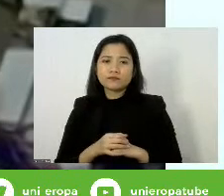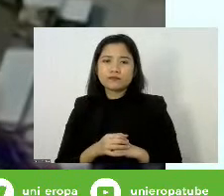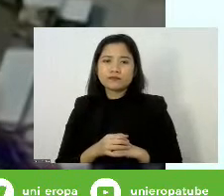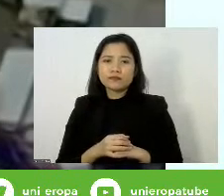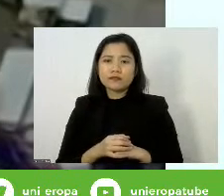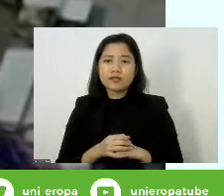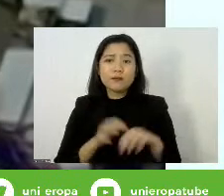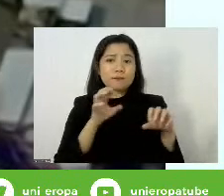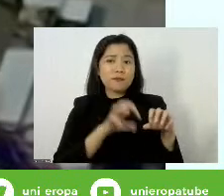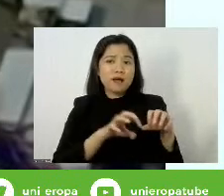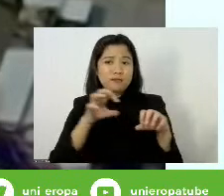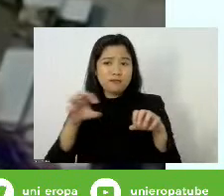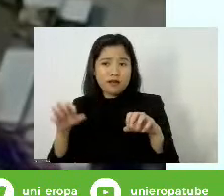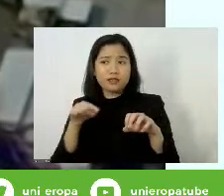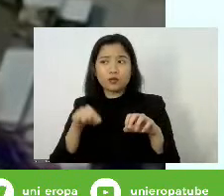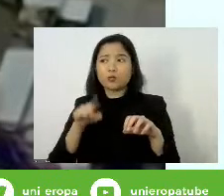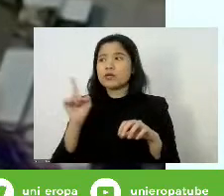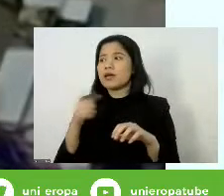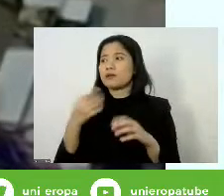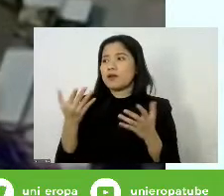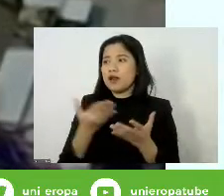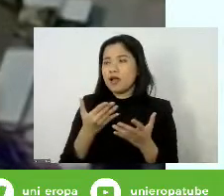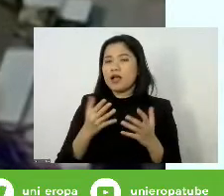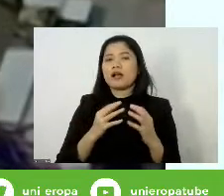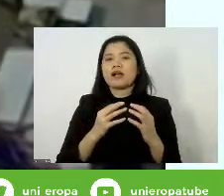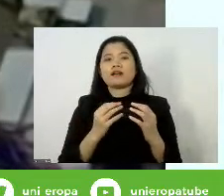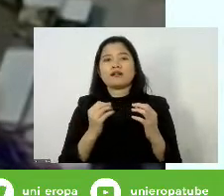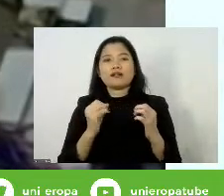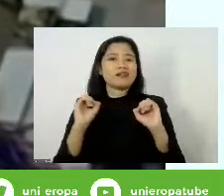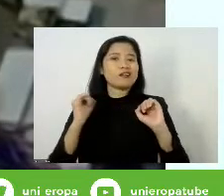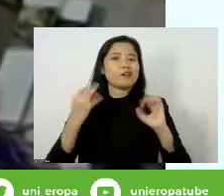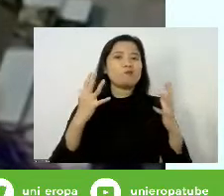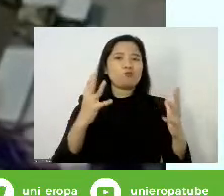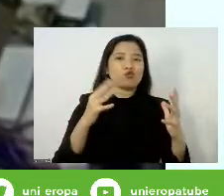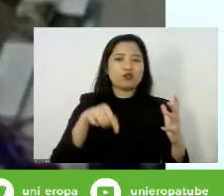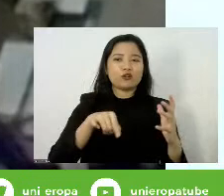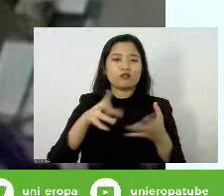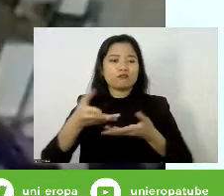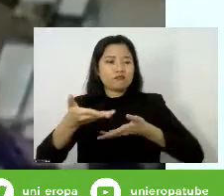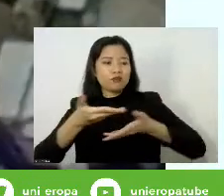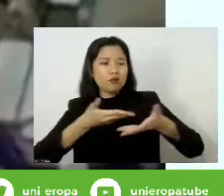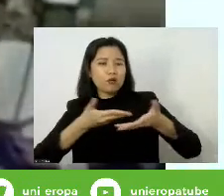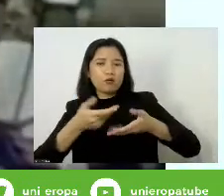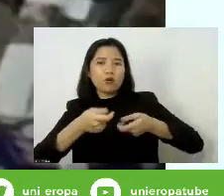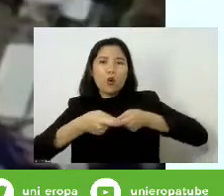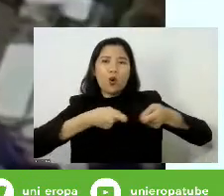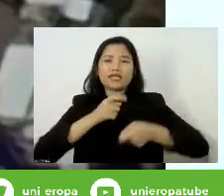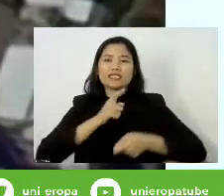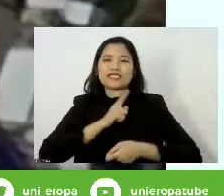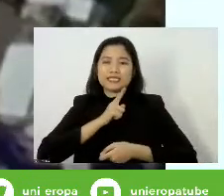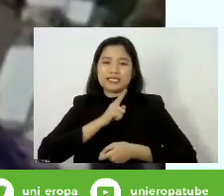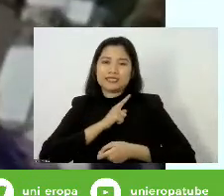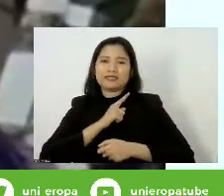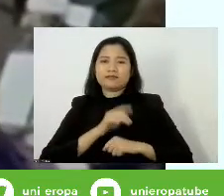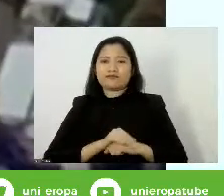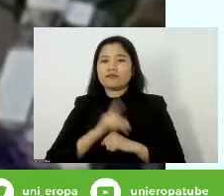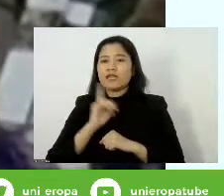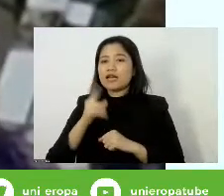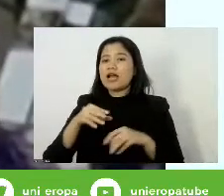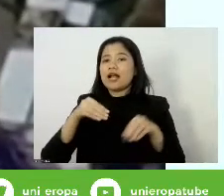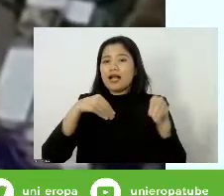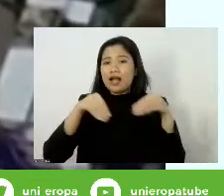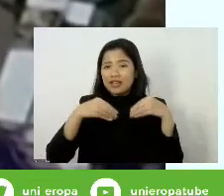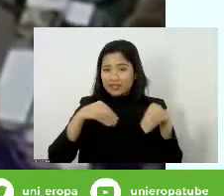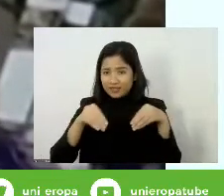komposisinya ini didapat dari kebun yang ditanam dan dikelola sendiri kemudian ada juga ini kain dari